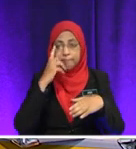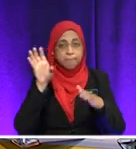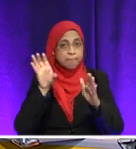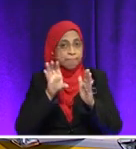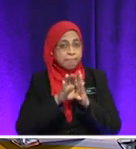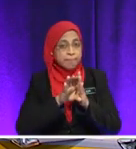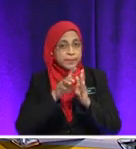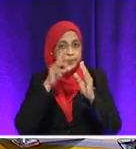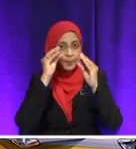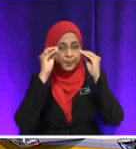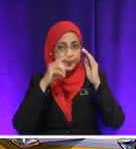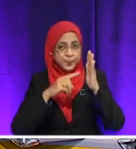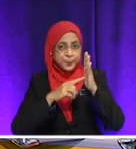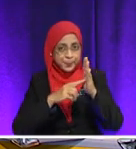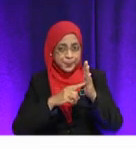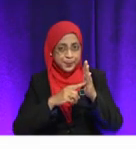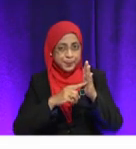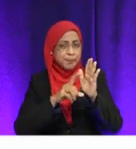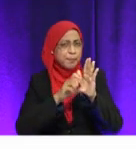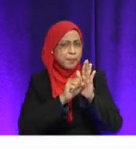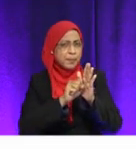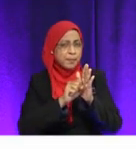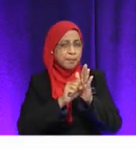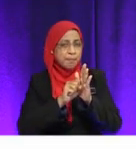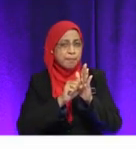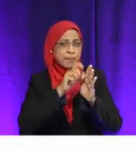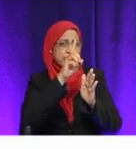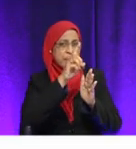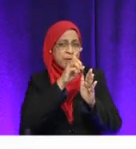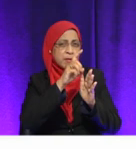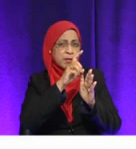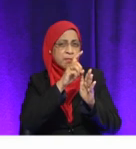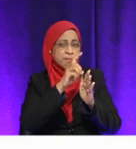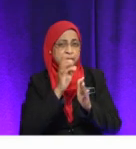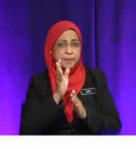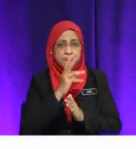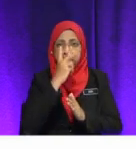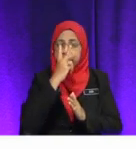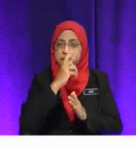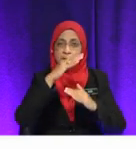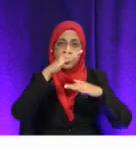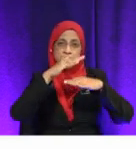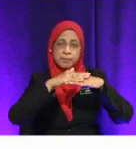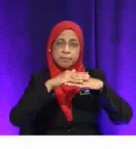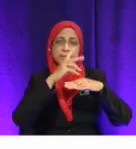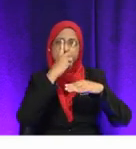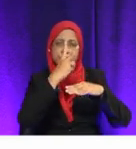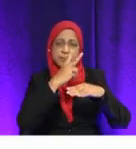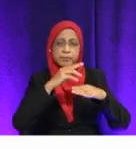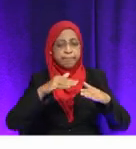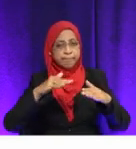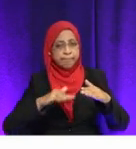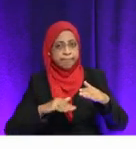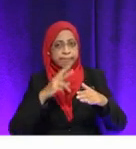pertama simbolnya sama ada Square pertama seperti di sebelah kanan eh sebelah atas ukuran ketiga seperti di bawah